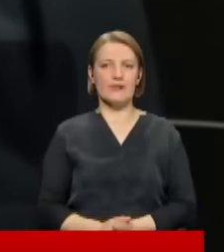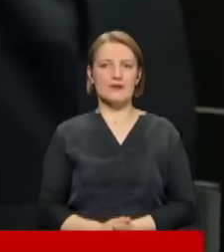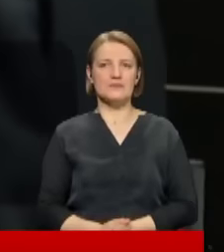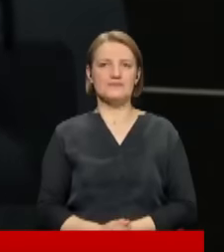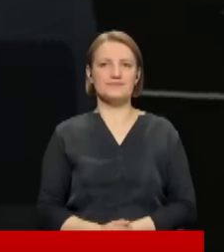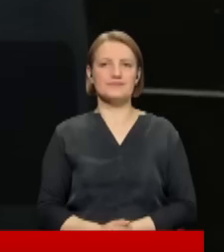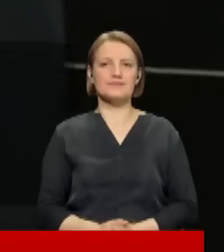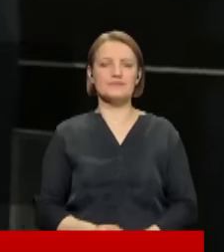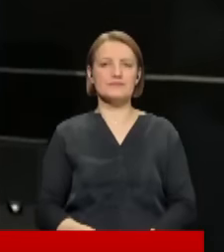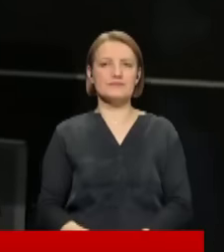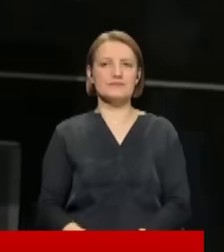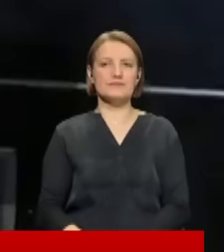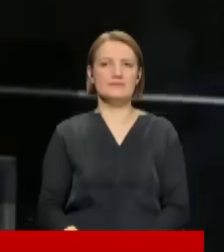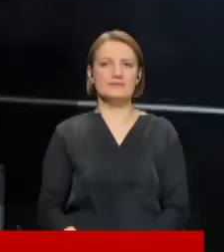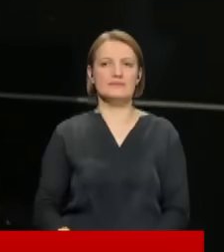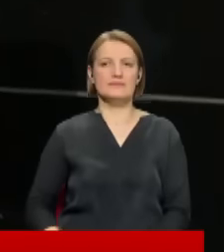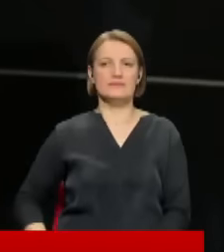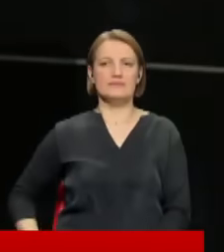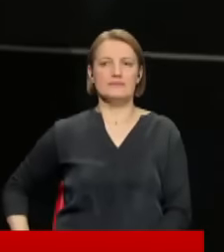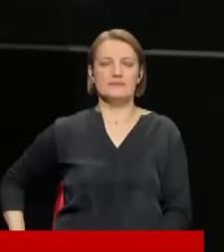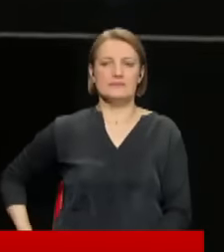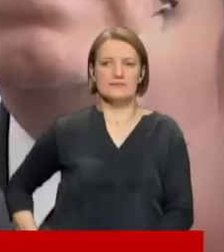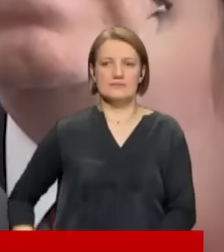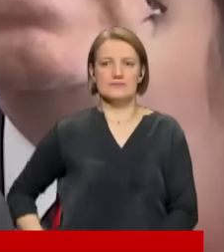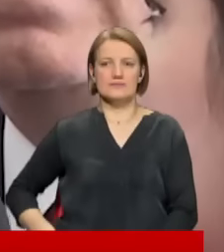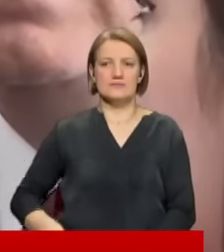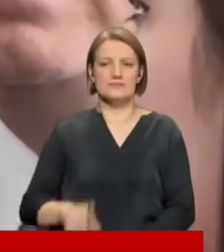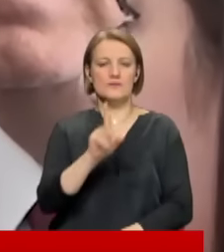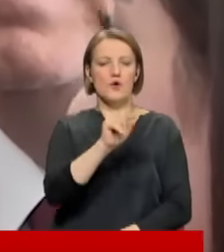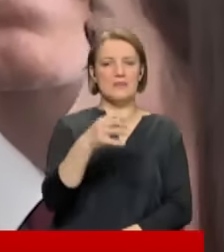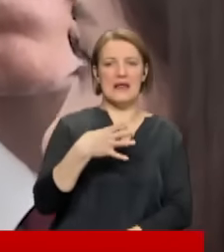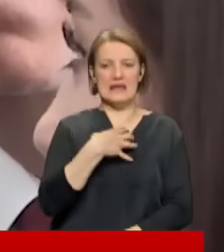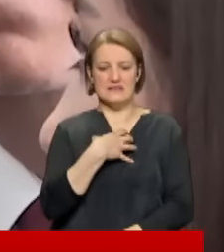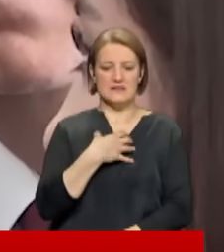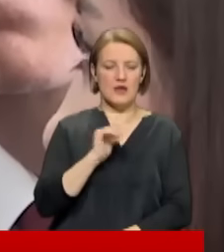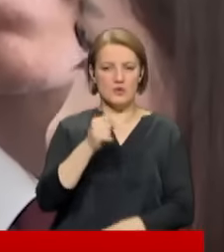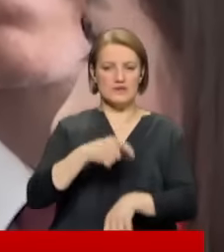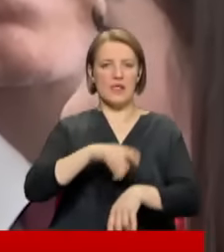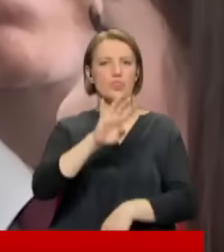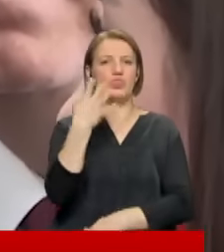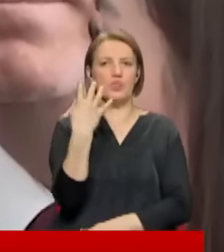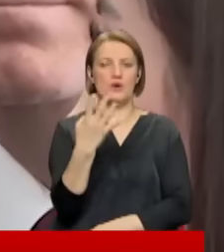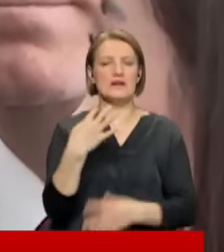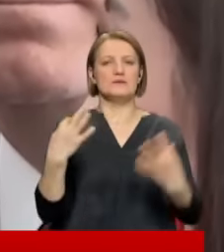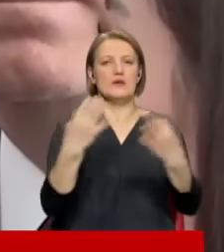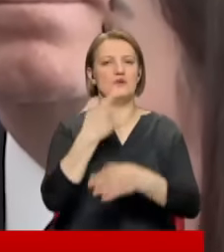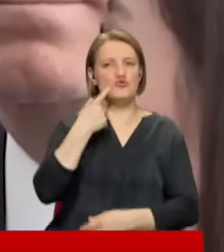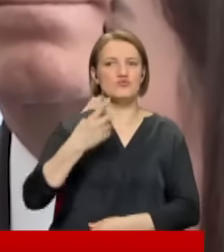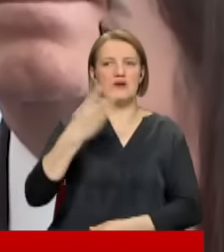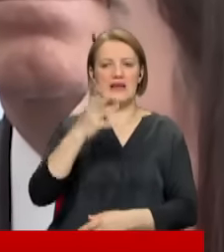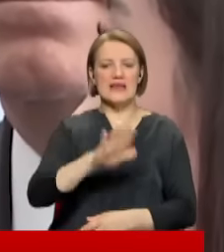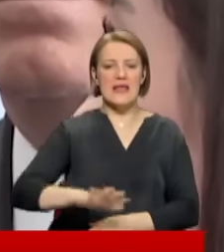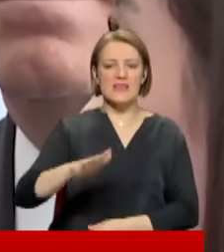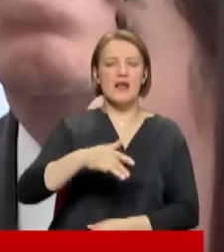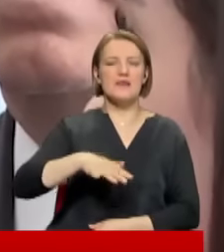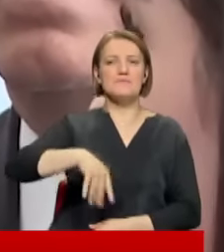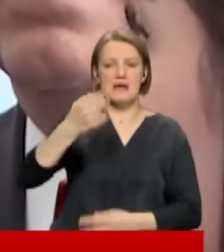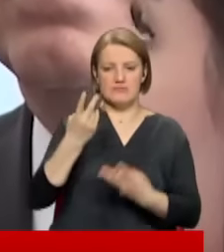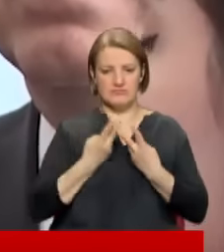Merhabalar, hoş bulduk efendim. Sağ olun, çok teşekkür ederim. 11 Haziran günü saat 16'da Sayın Cumhurbaşkanı'nı genel